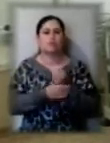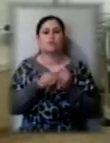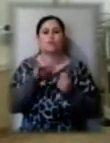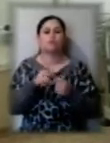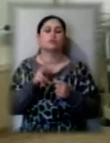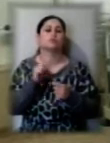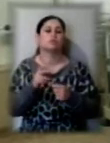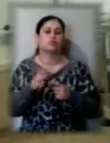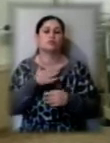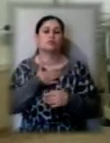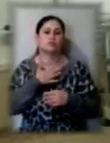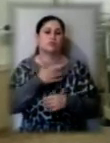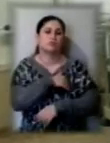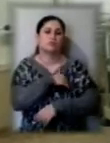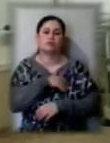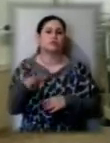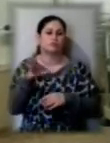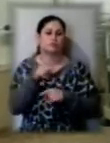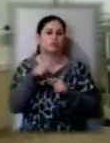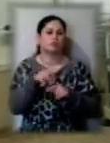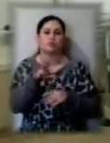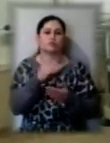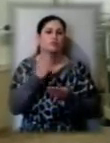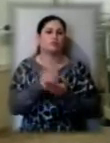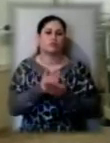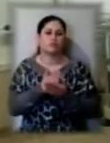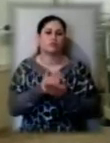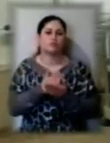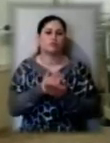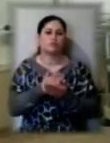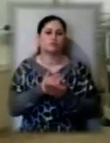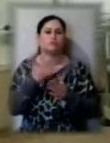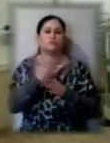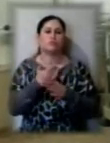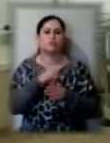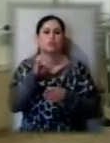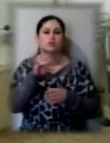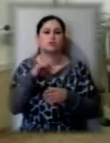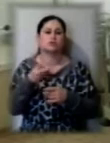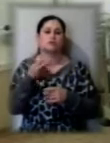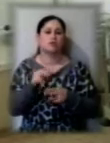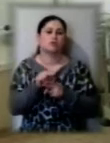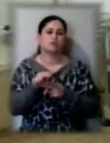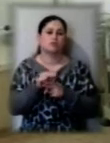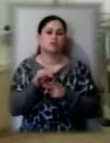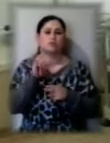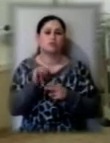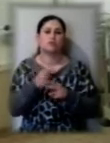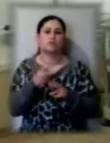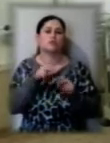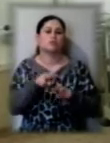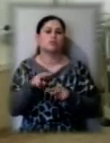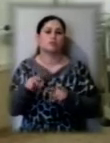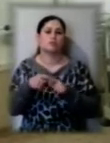дихання, температури. Тобто тут є всі допоможні пристрої для лікування і для догляду за такими